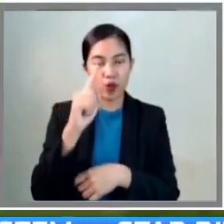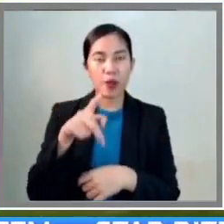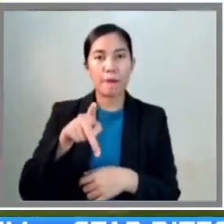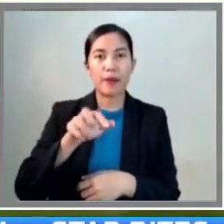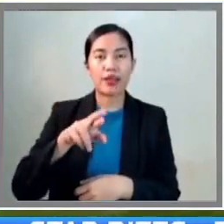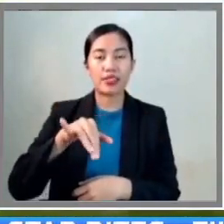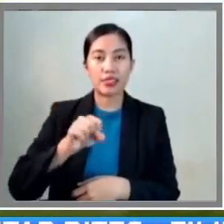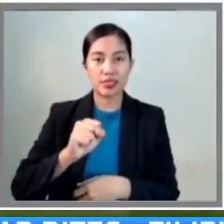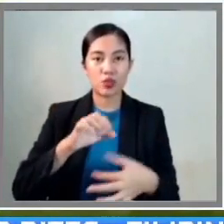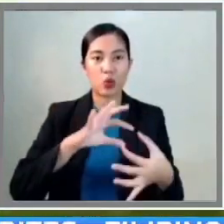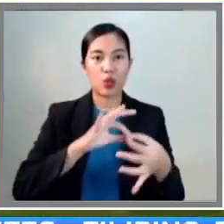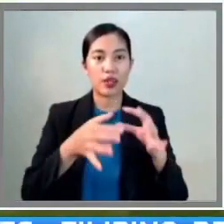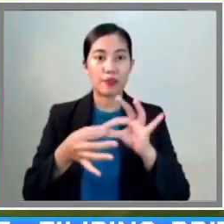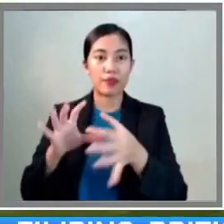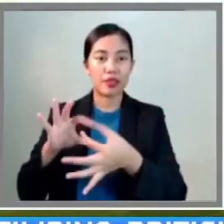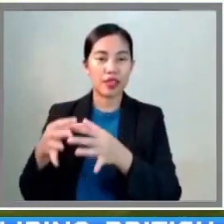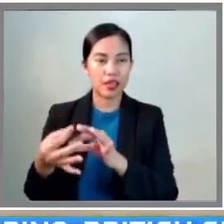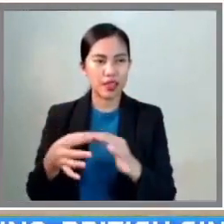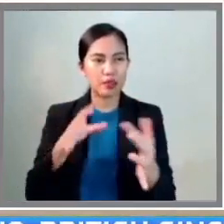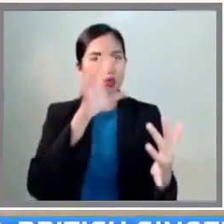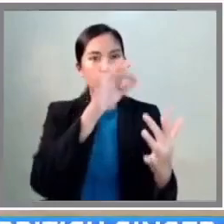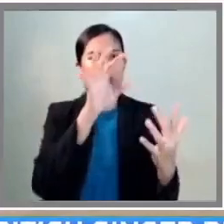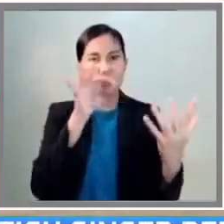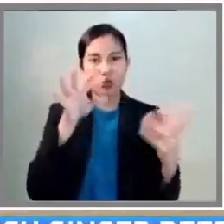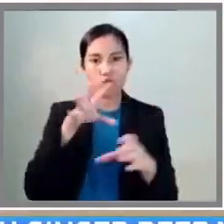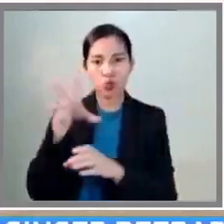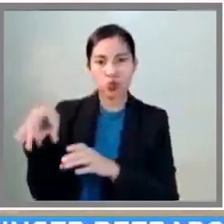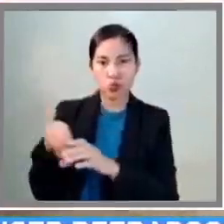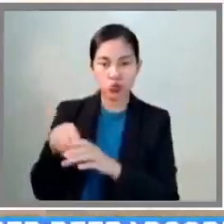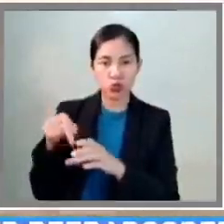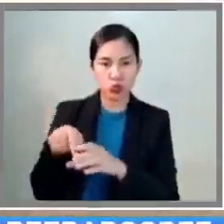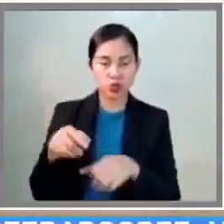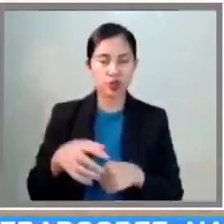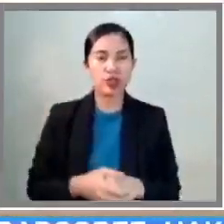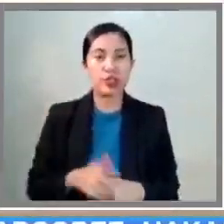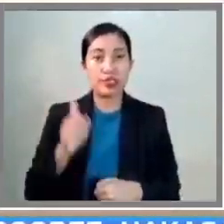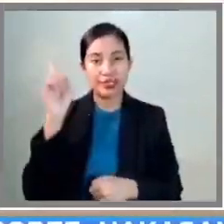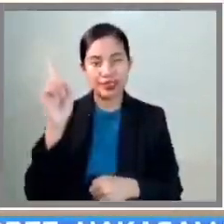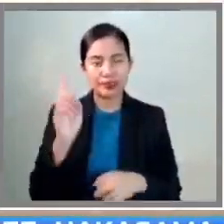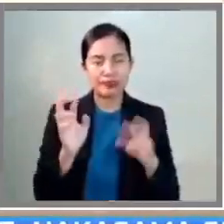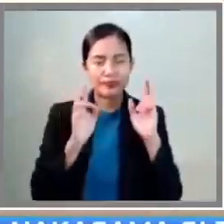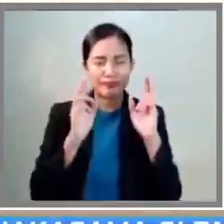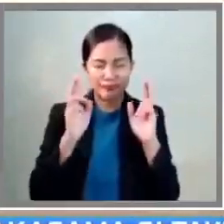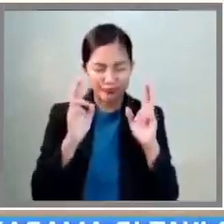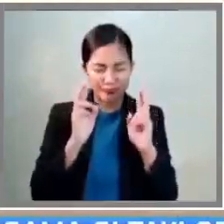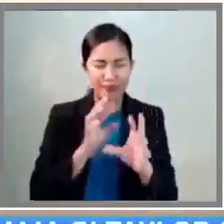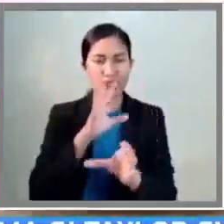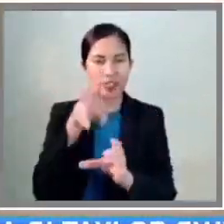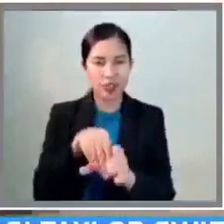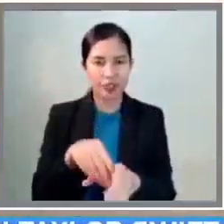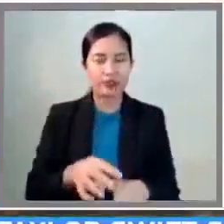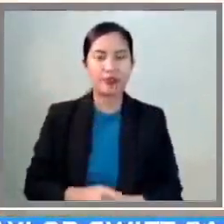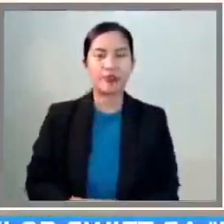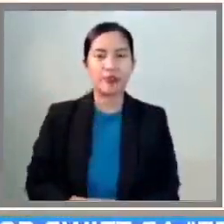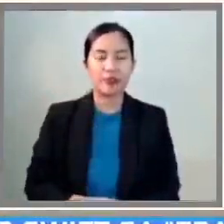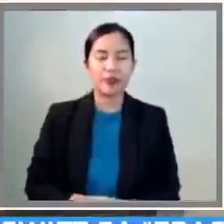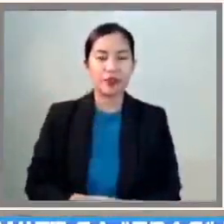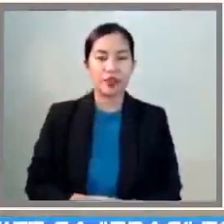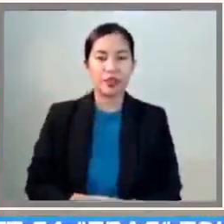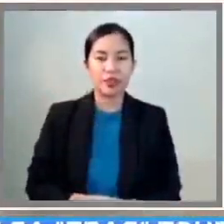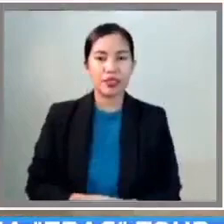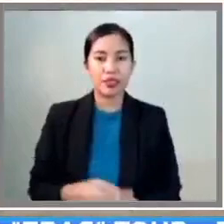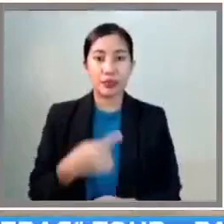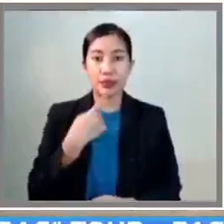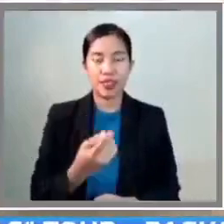na makakatakbo sa Olympic level na ruta at panalangin ni Humbert na isa siya sa makakasali. Sabi niya, hanggat hindi sumasakit ang